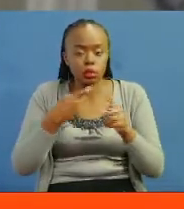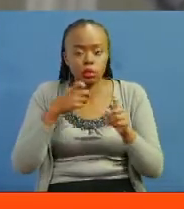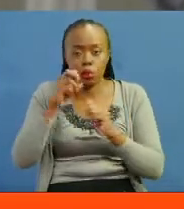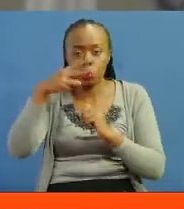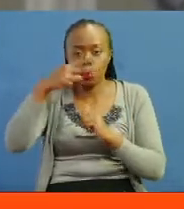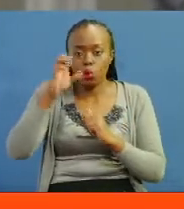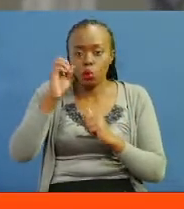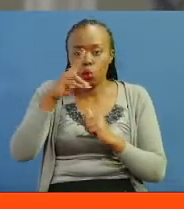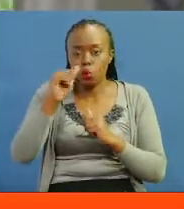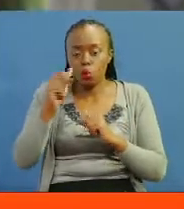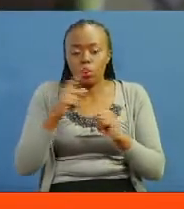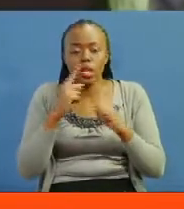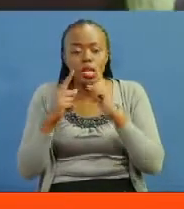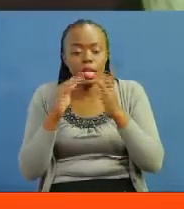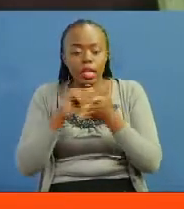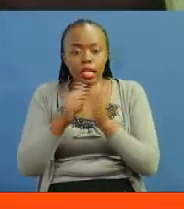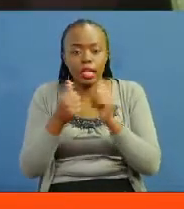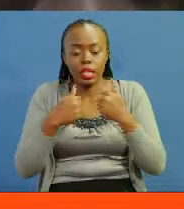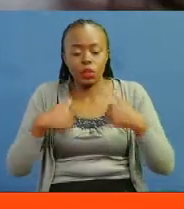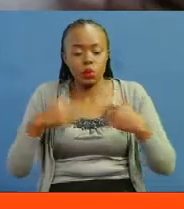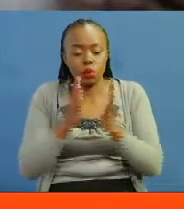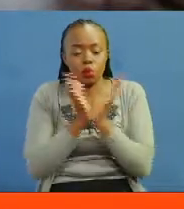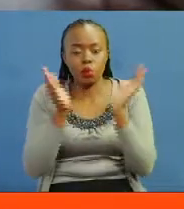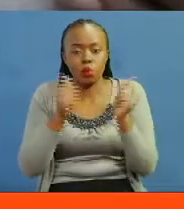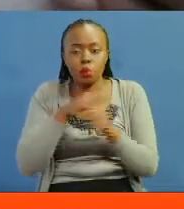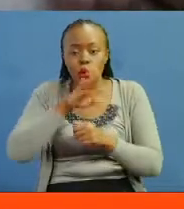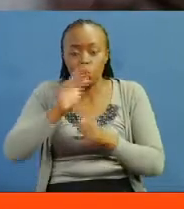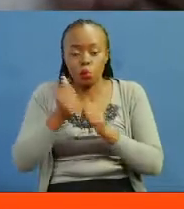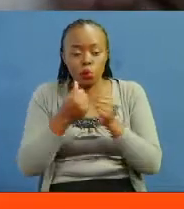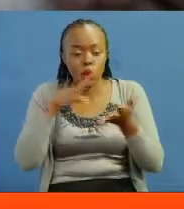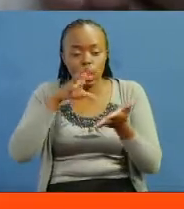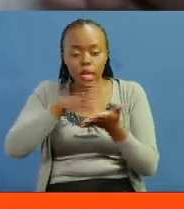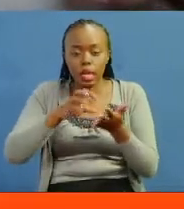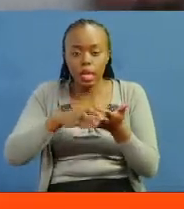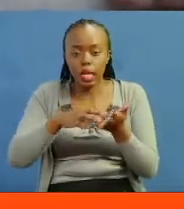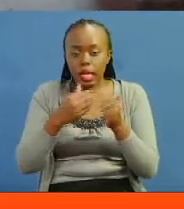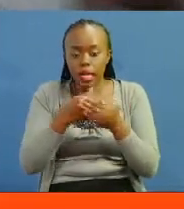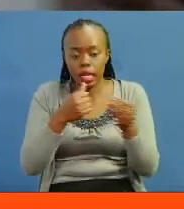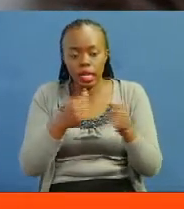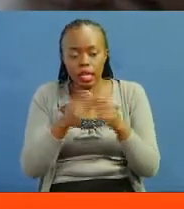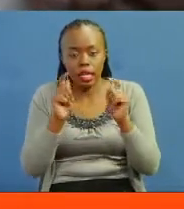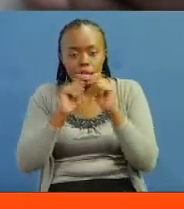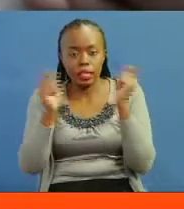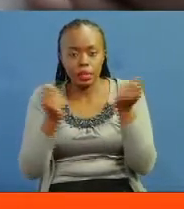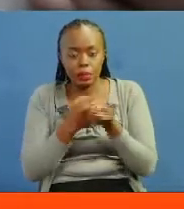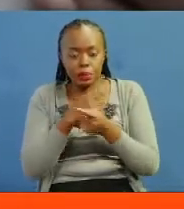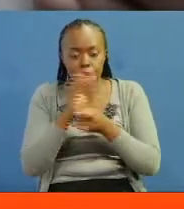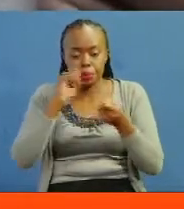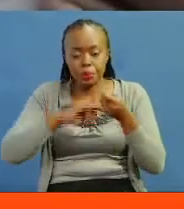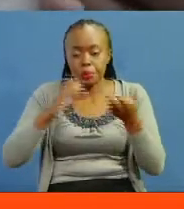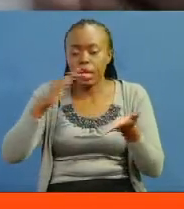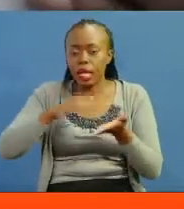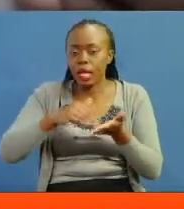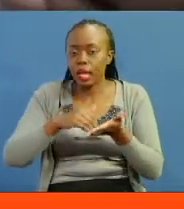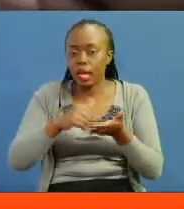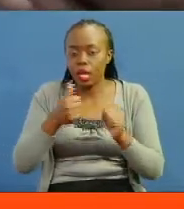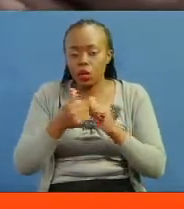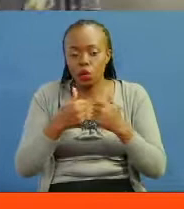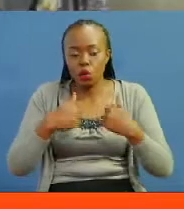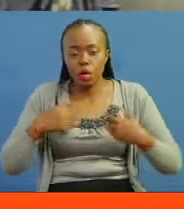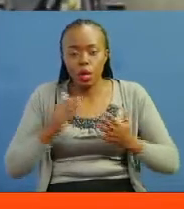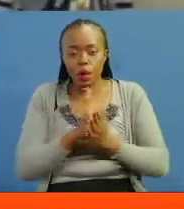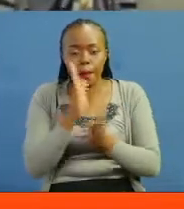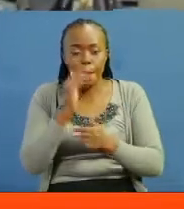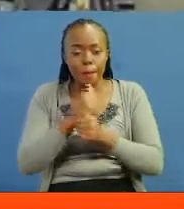Eric Kai, amesema kuwa alimfungulia babake binti huyo mashtaka baada ya kujaribu kumuoza tena, hali iliyomfanya